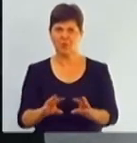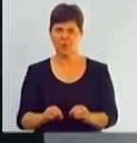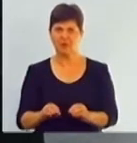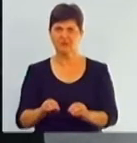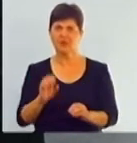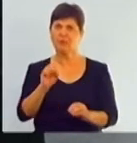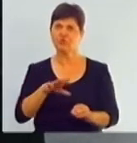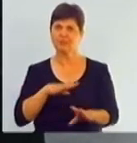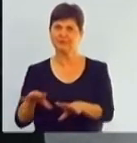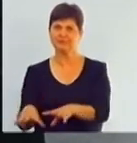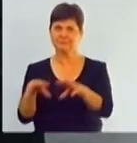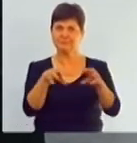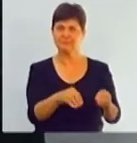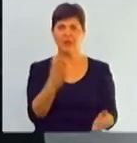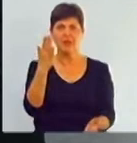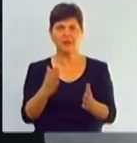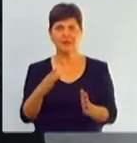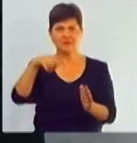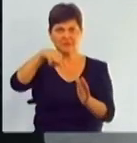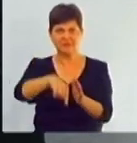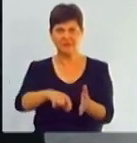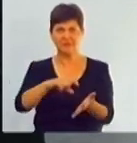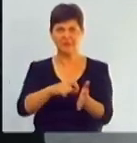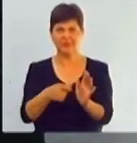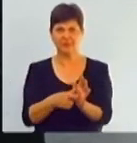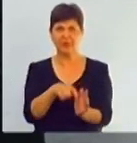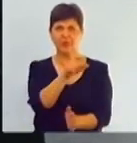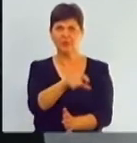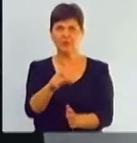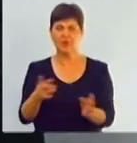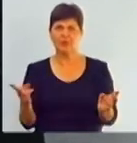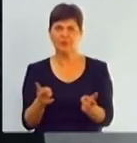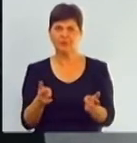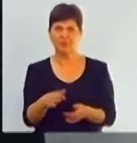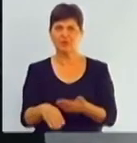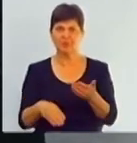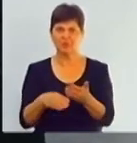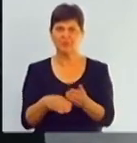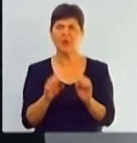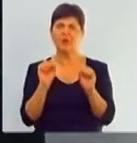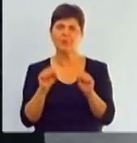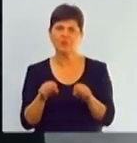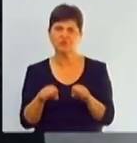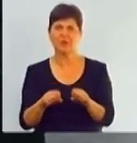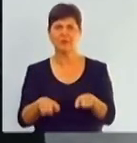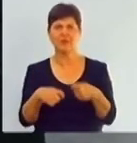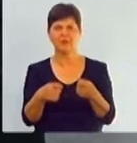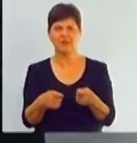є в приміщеннях люди, які потребують допомоги в цьому, надати таку допомогу. Це стосується